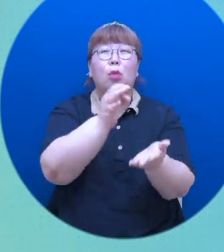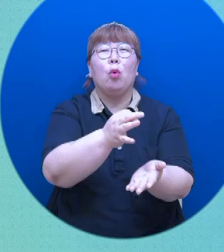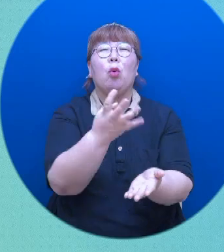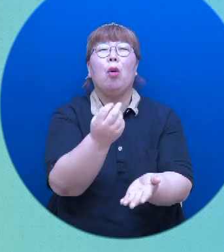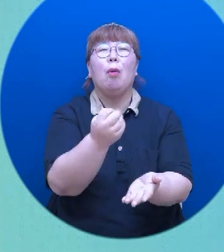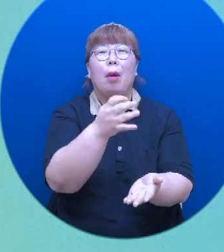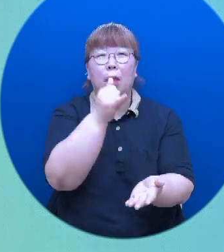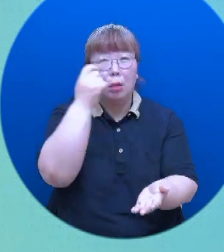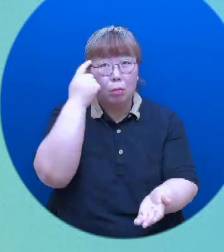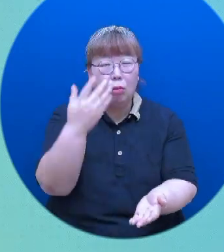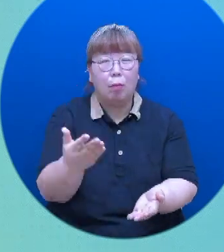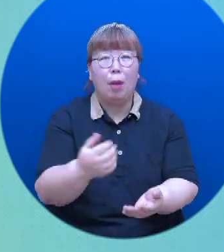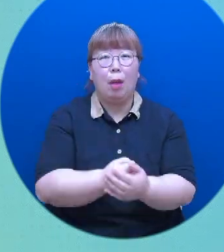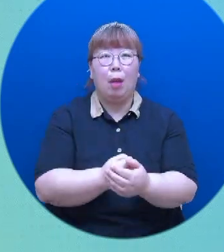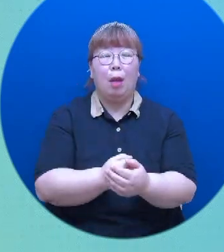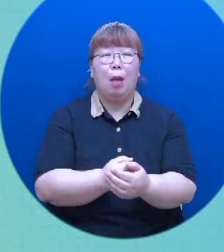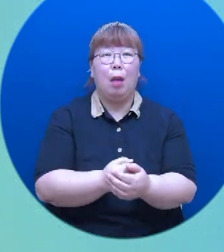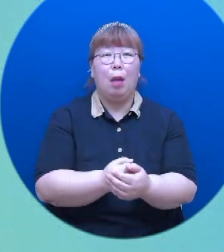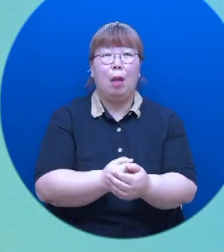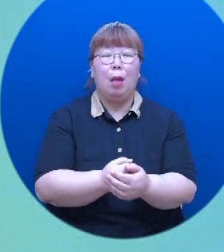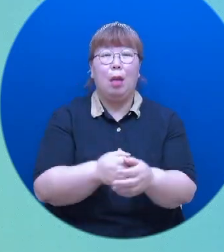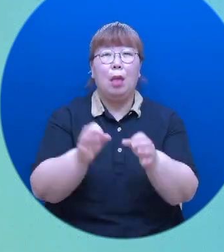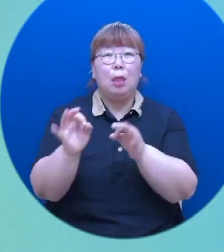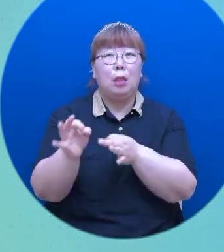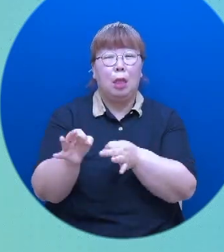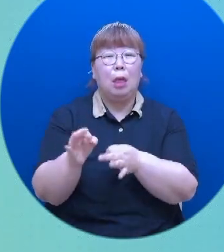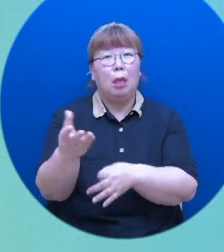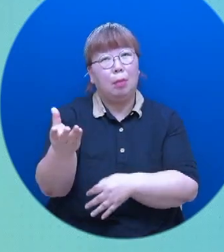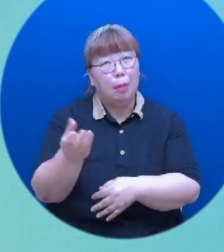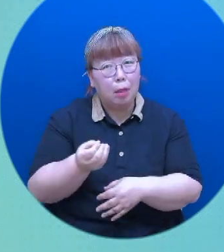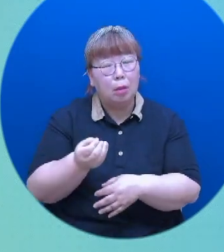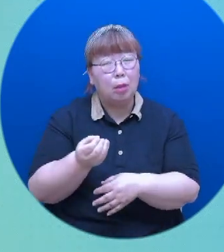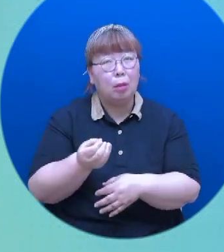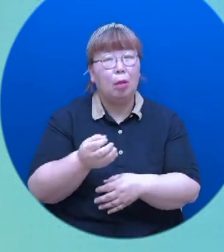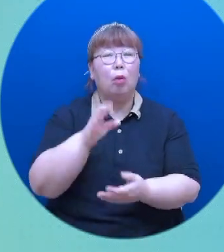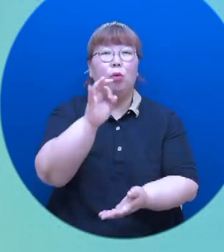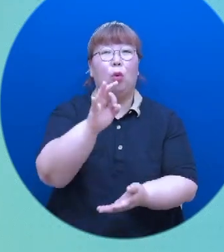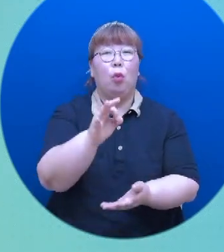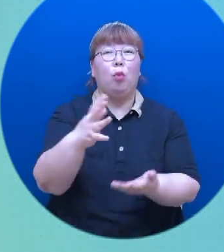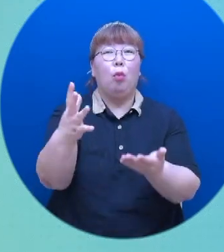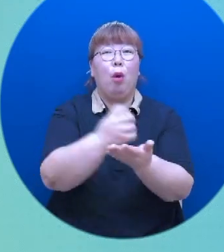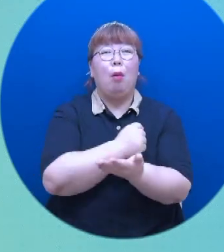있습니다. 은행 대출을 해서 현금 확보를 해주세요.